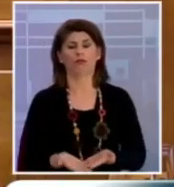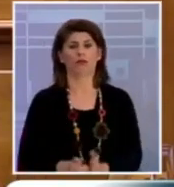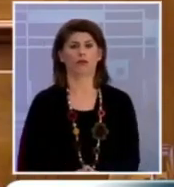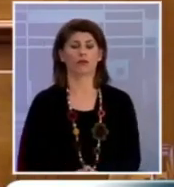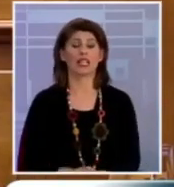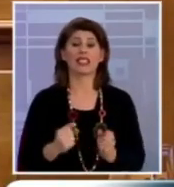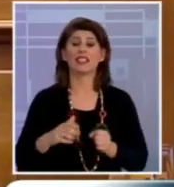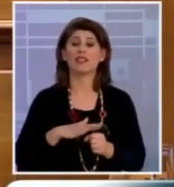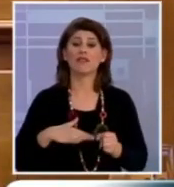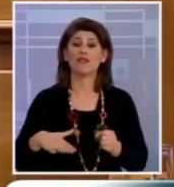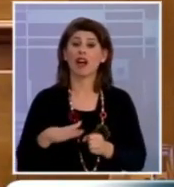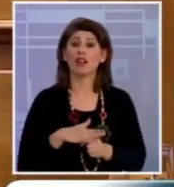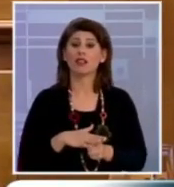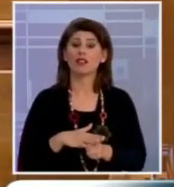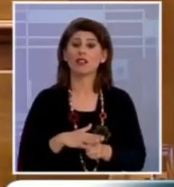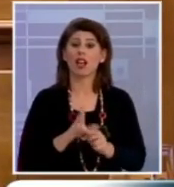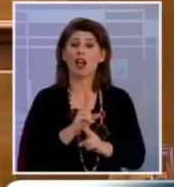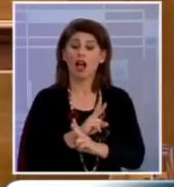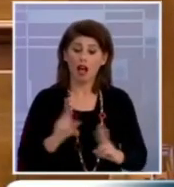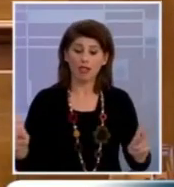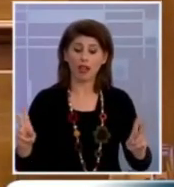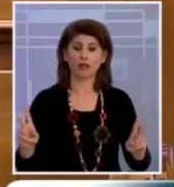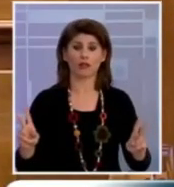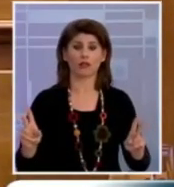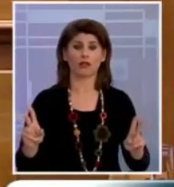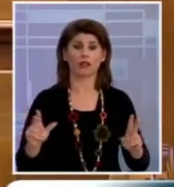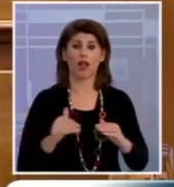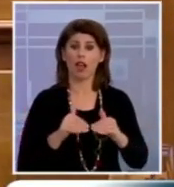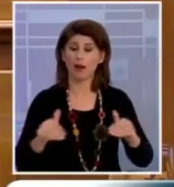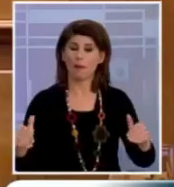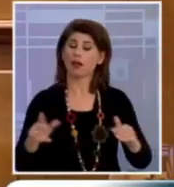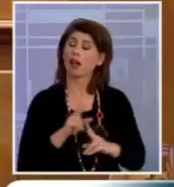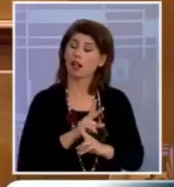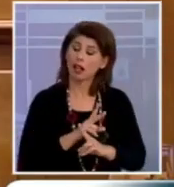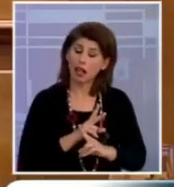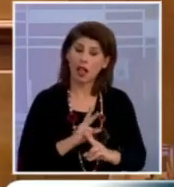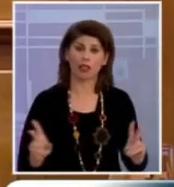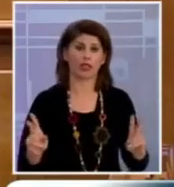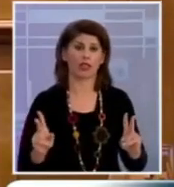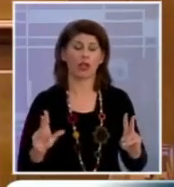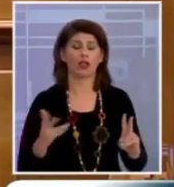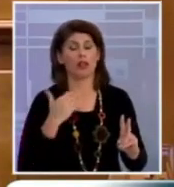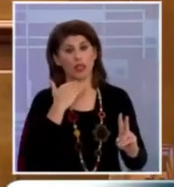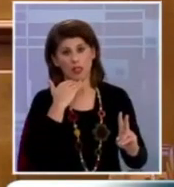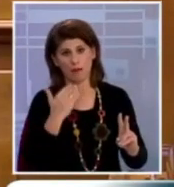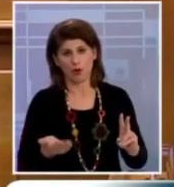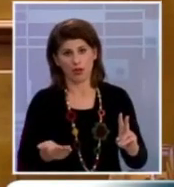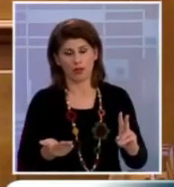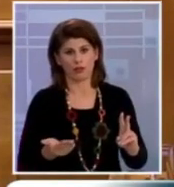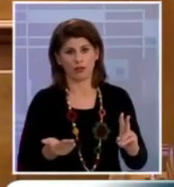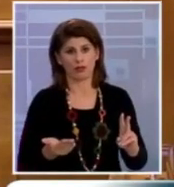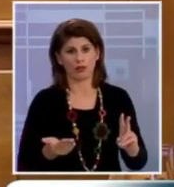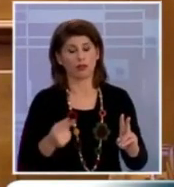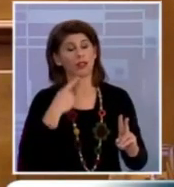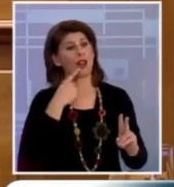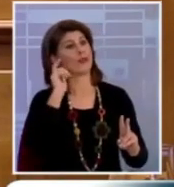επαναλαμβάνω, σαφούς γραμμής. Είναι σαφές ότι δεν είναι δυνατόν εν